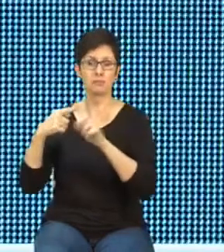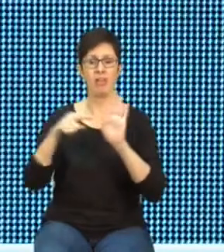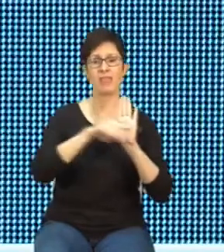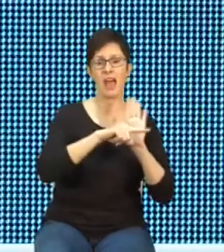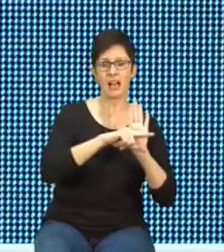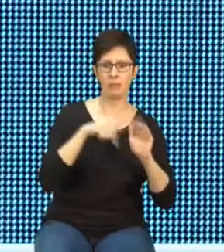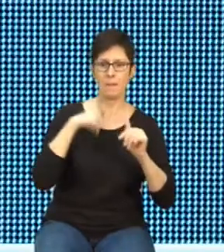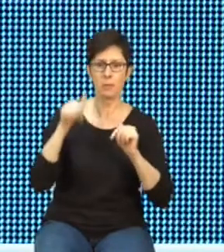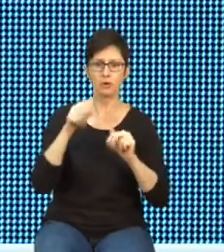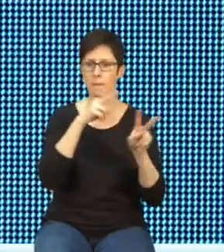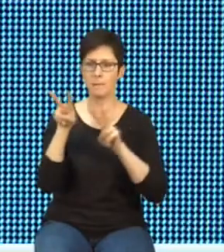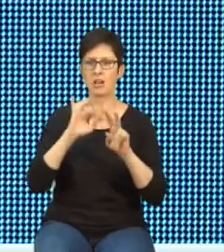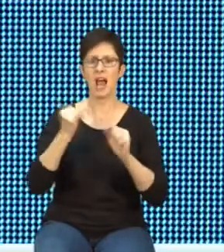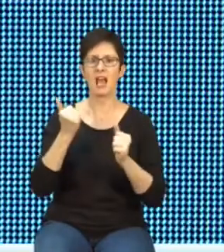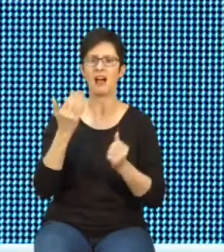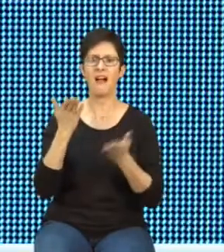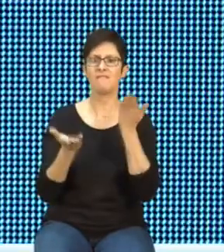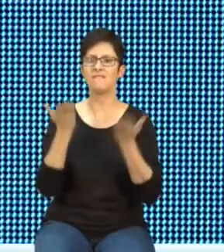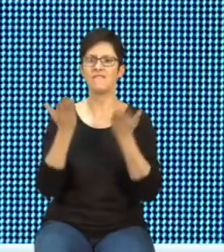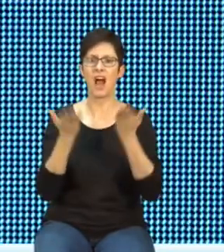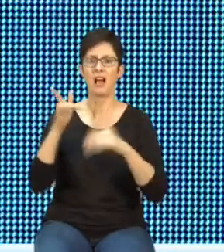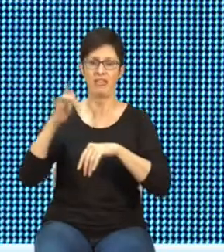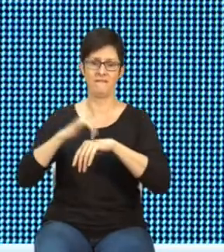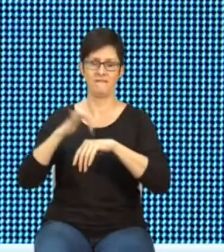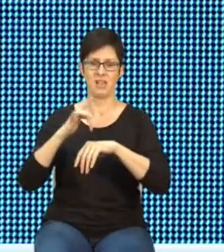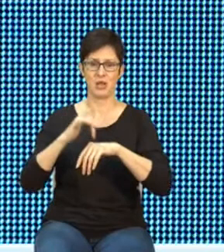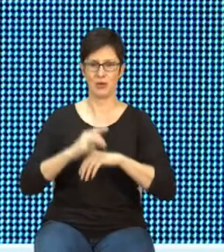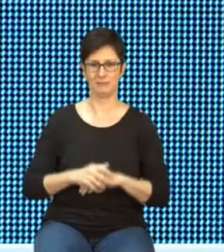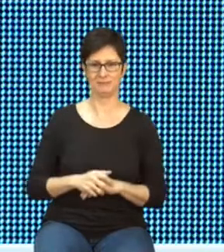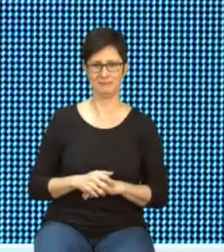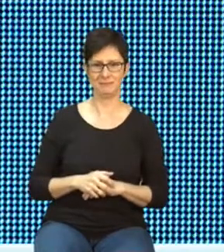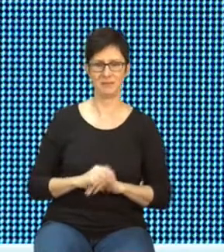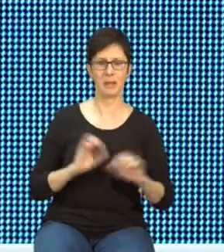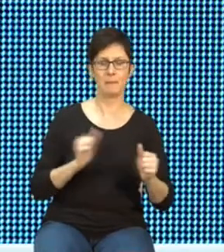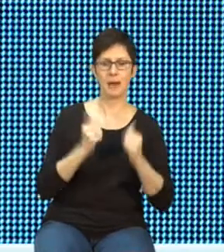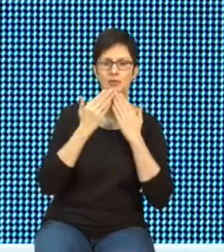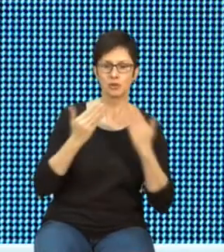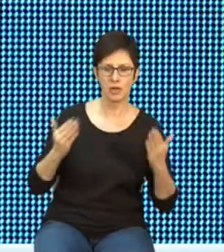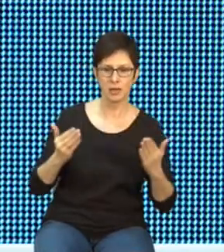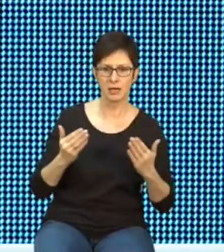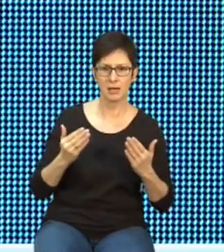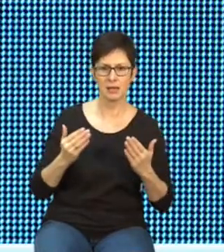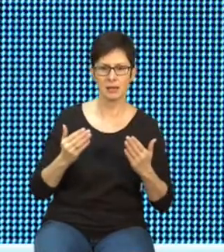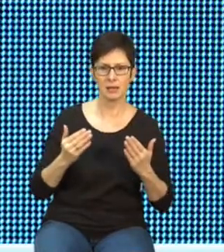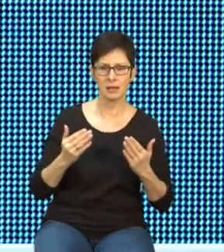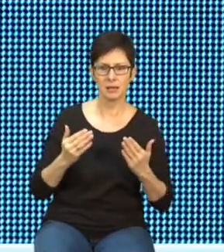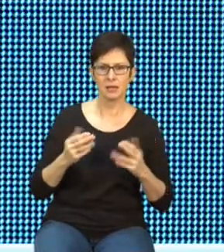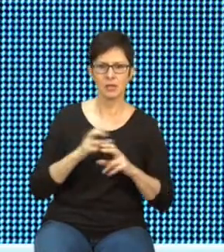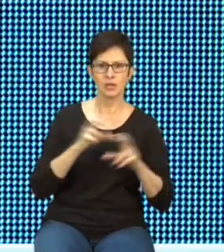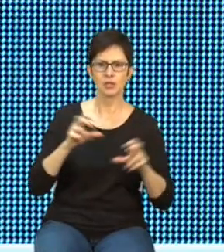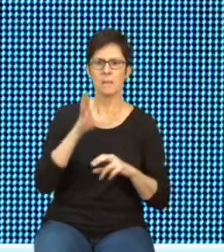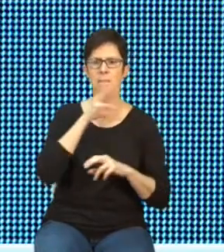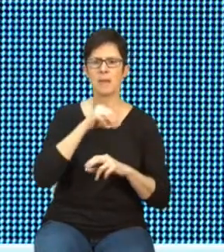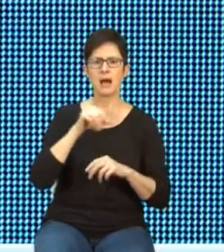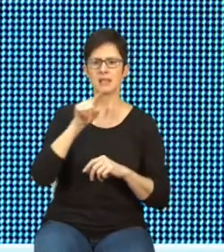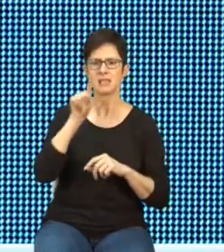musimy zwracać uwagę jaka jest waga tych doniesień wymyślony który miał kłopoty techniczne słyszał pytanie czy może